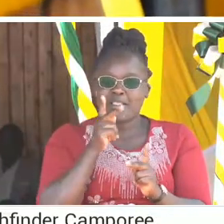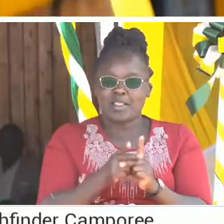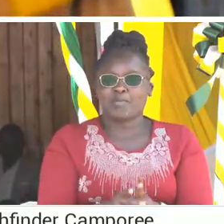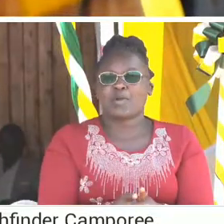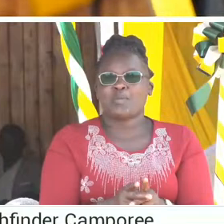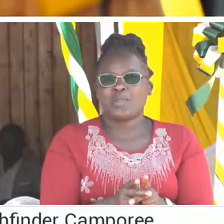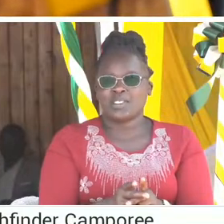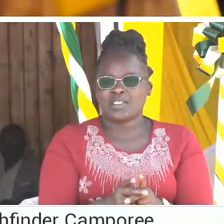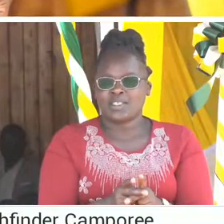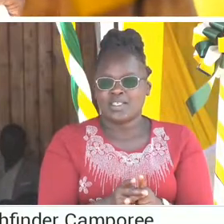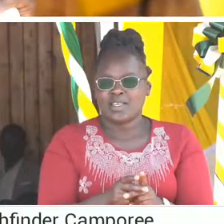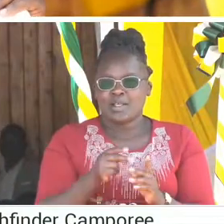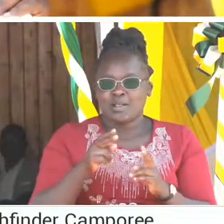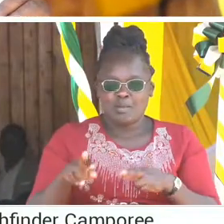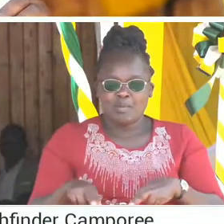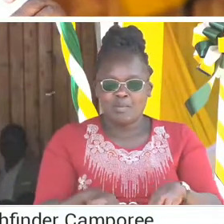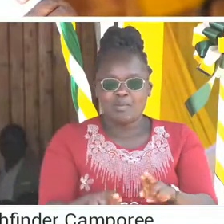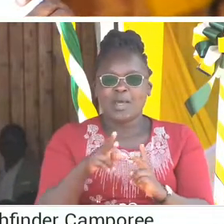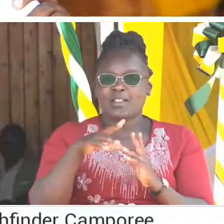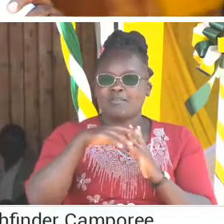believe the promise.